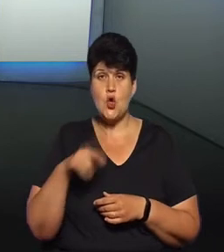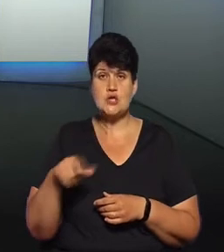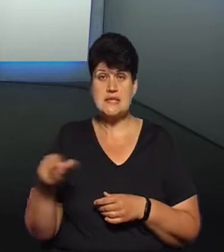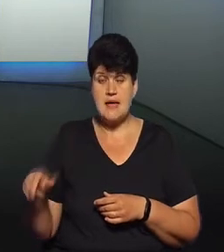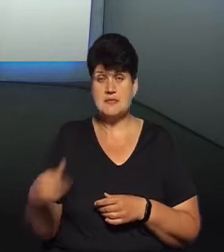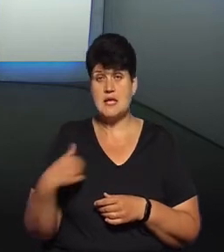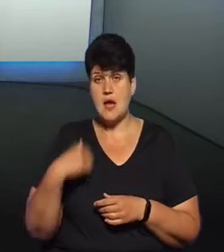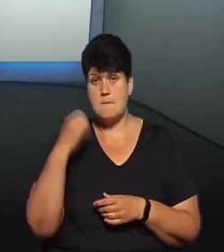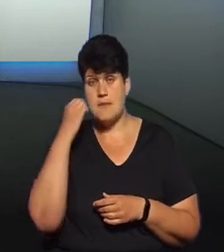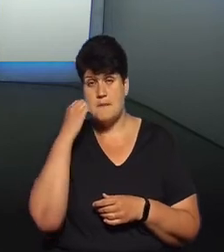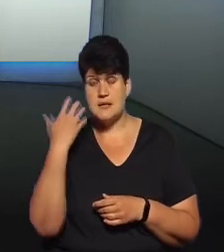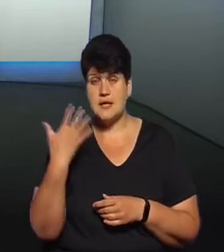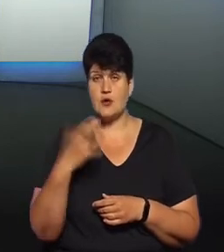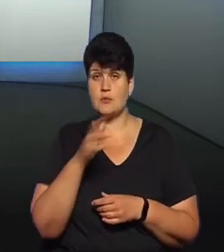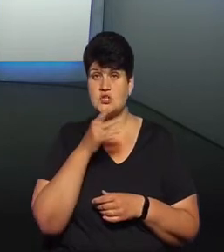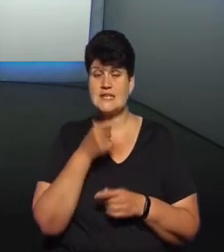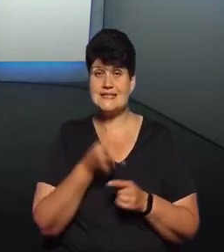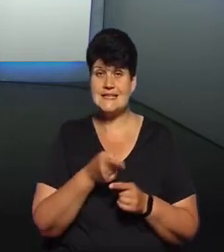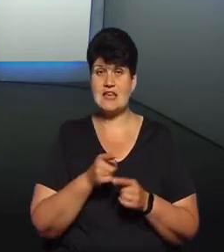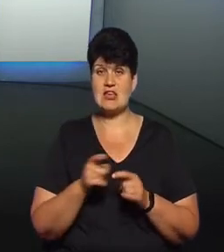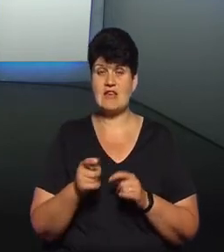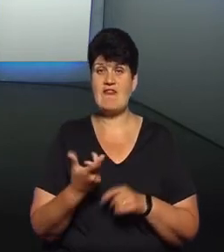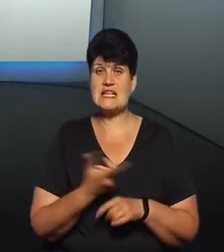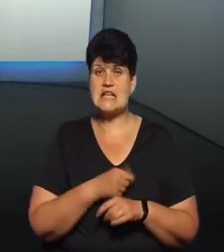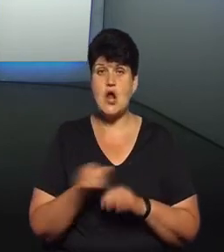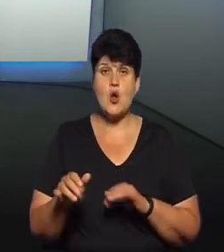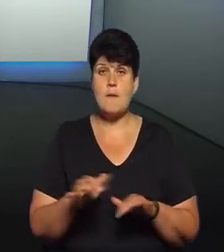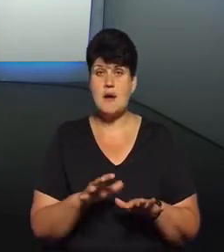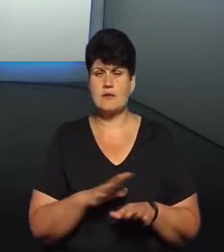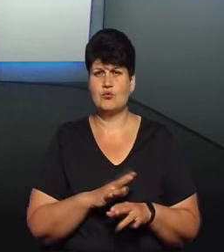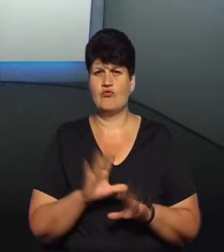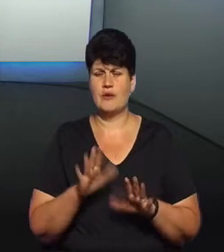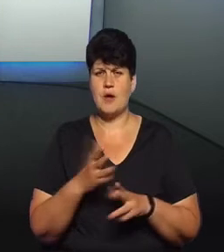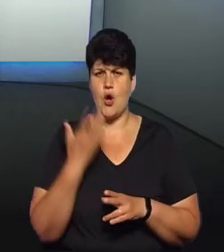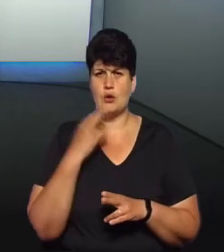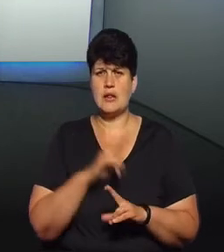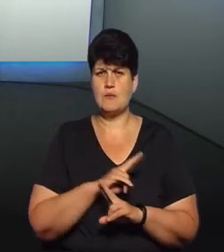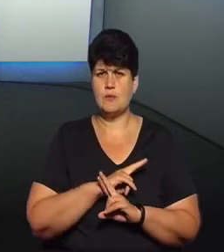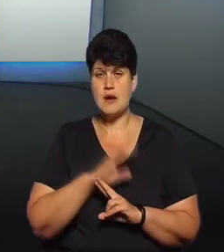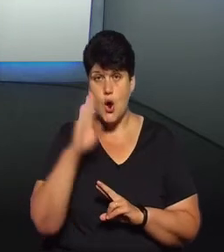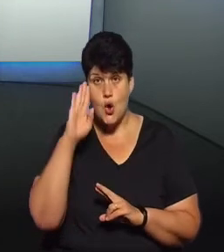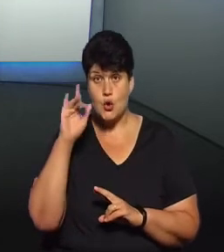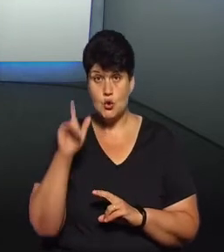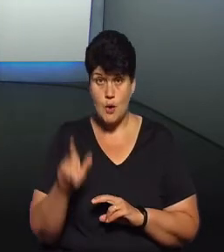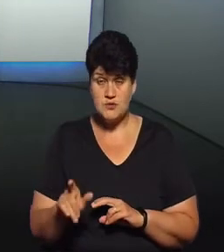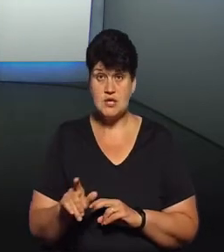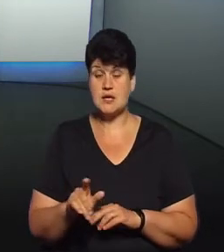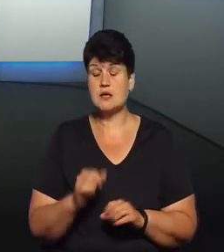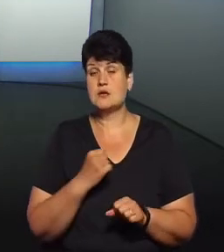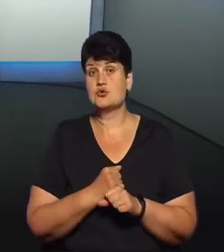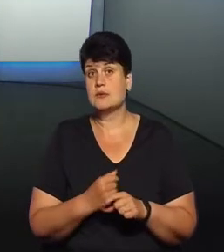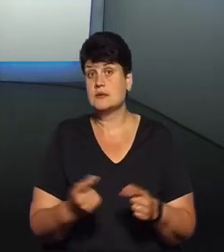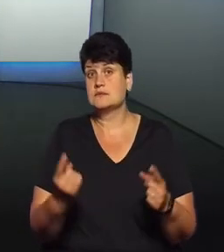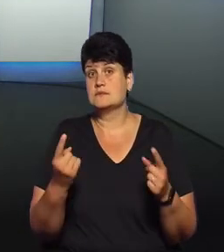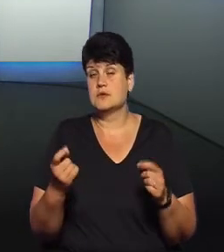цієї вакцинальної кампанії був один випадок, коли помер хлопчик. І, знаєте, з цієї події ну, зробили дуже велику резонансну таку справу і